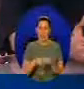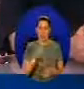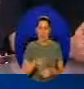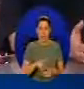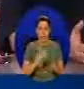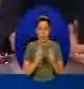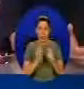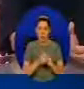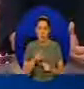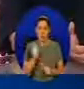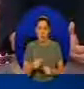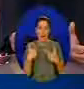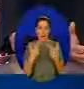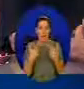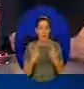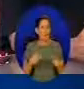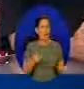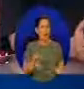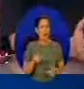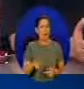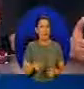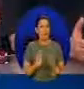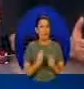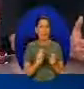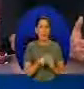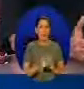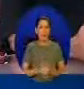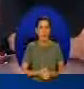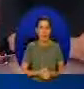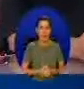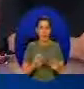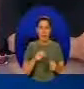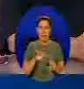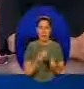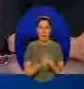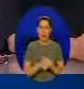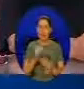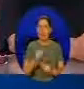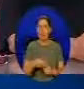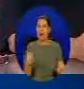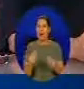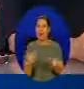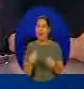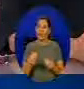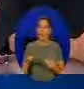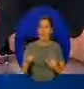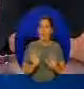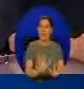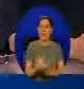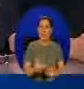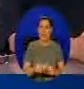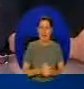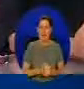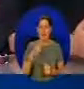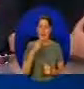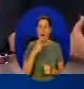לפניו, צריכה הסבר, למה יש שינויים? כי אם יש שינויים, צריך להיות כוח מניע. בא דרווין ואמר, הכוח המניע הוא ארביטררי, הוא